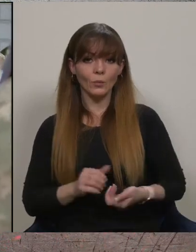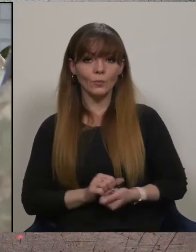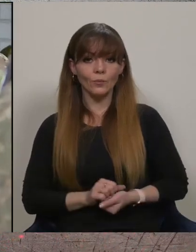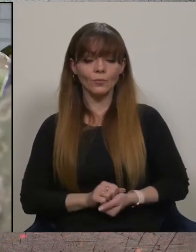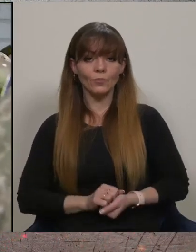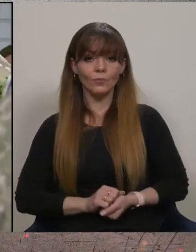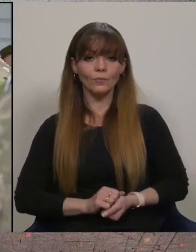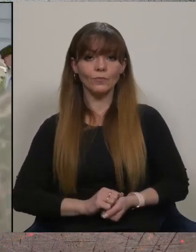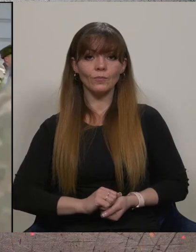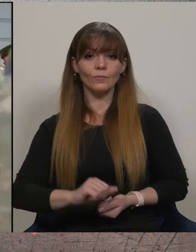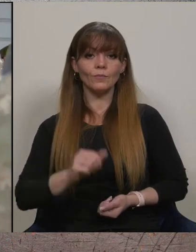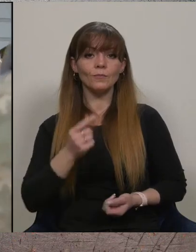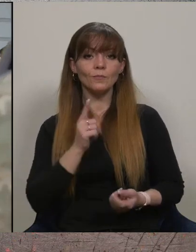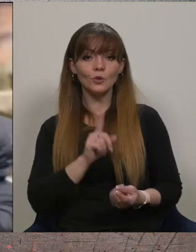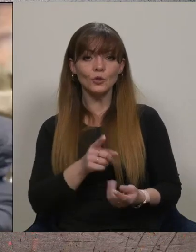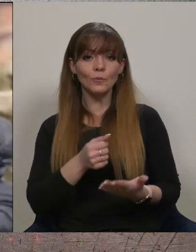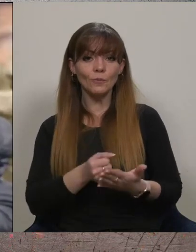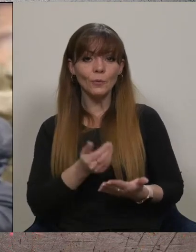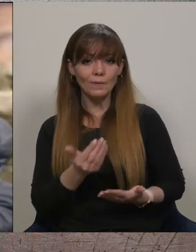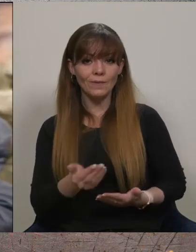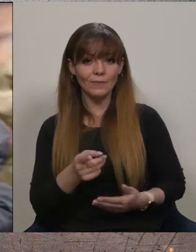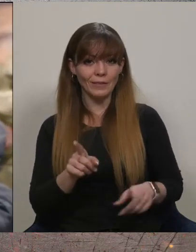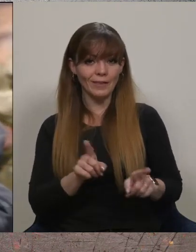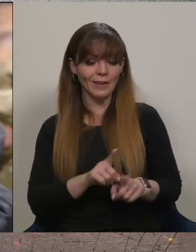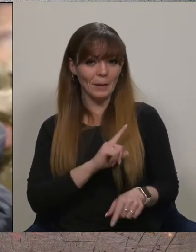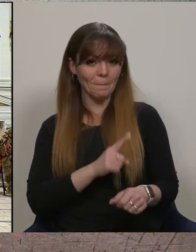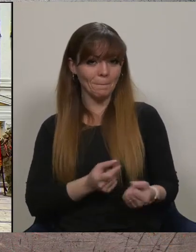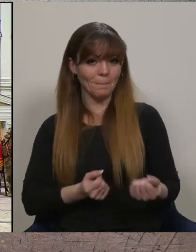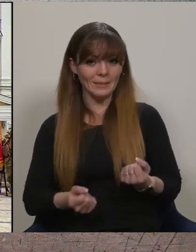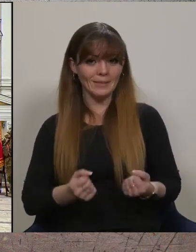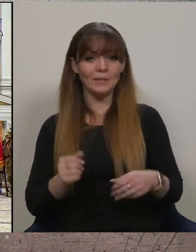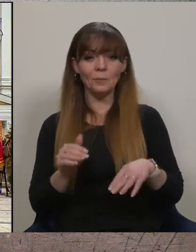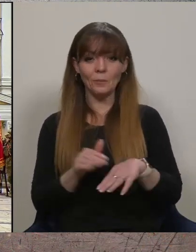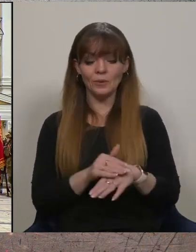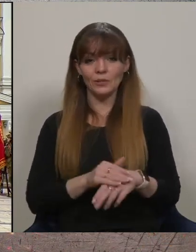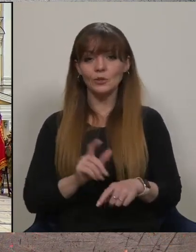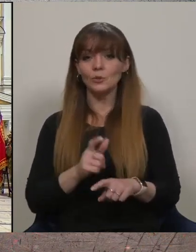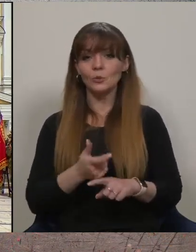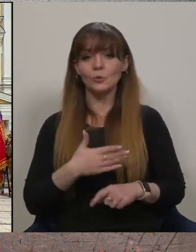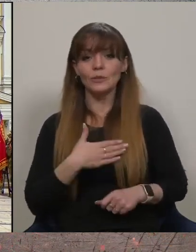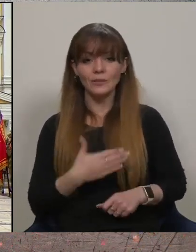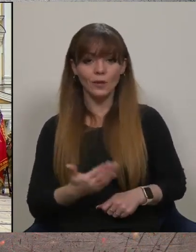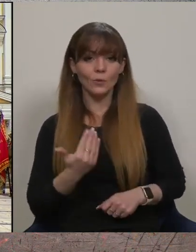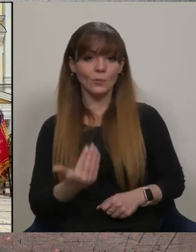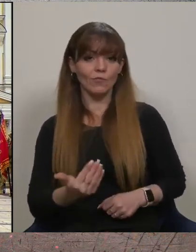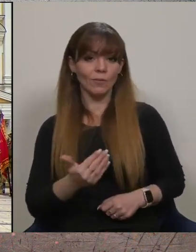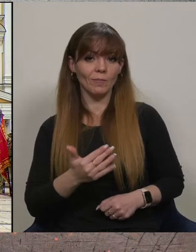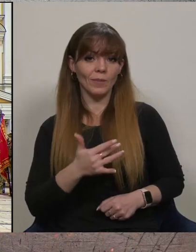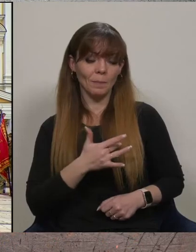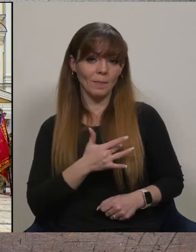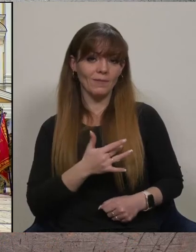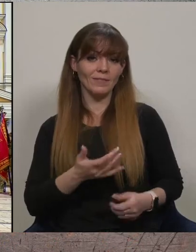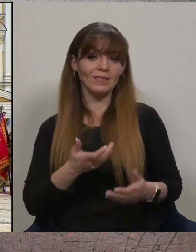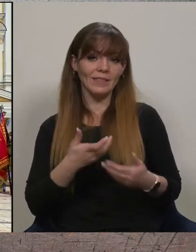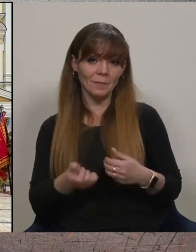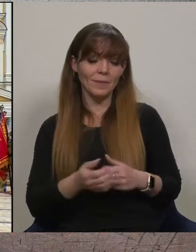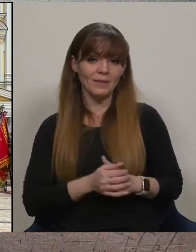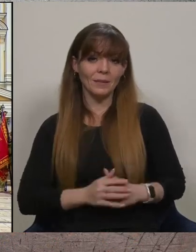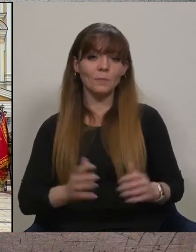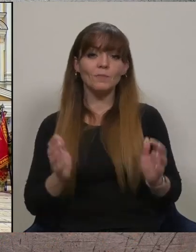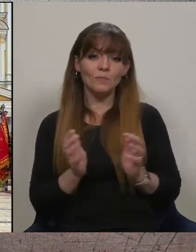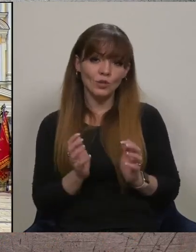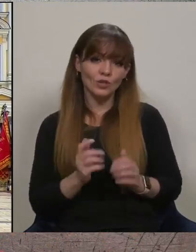Пішов до вас, думав, складно, ви такий міцний, молодець. Дуже дякую вам. Ну, то, напевно, тримайте. Бережіть себе.